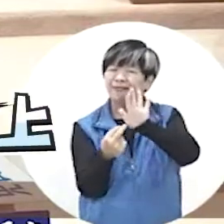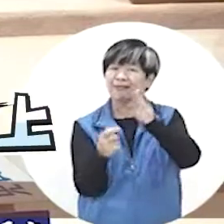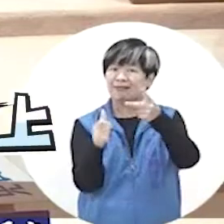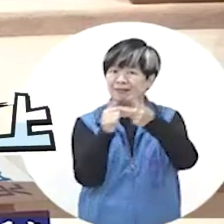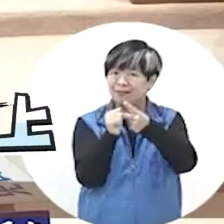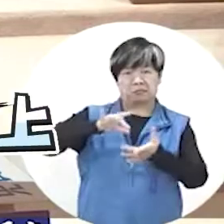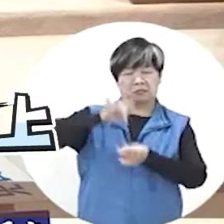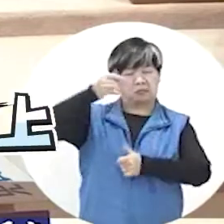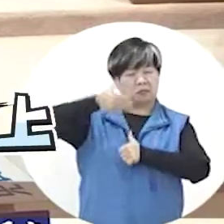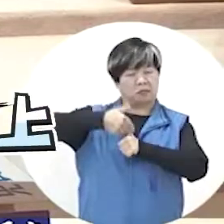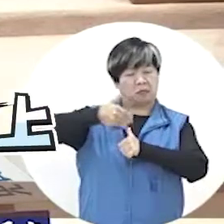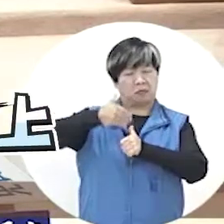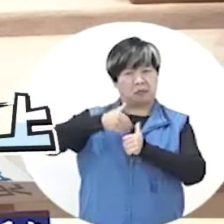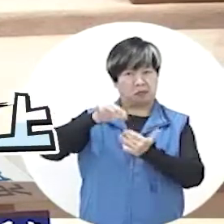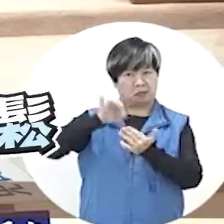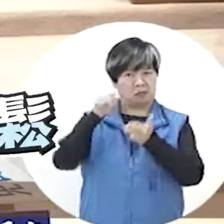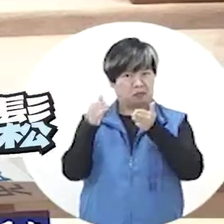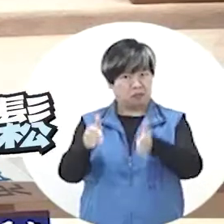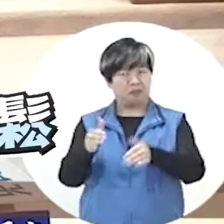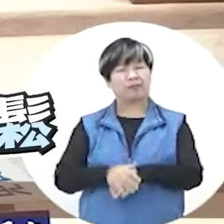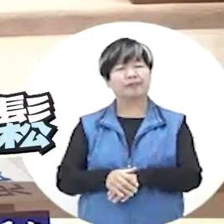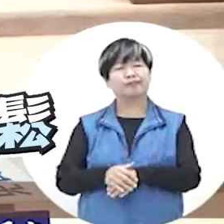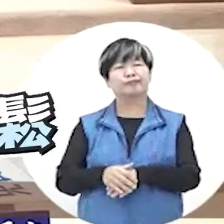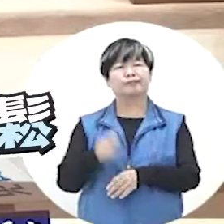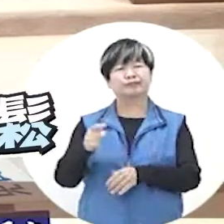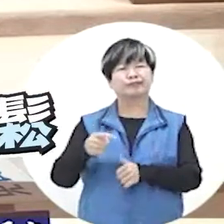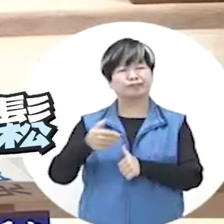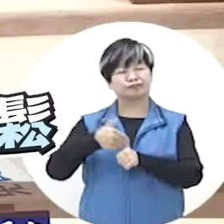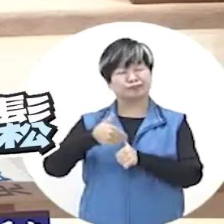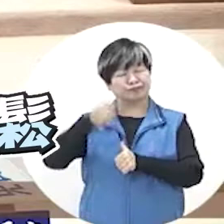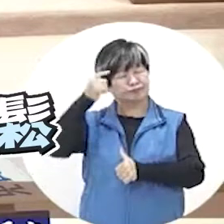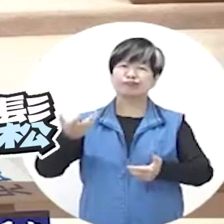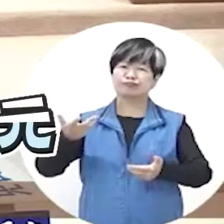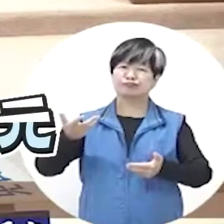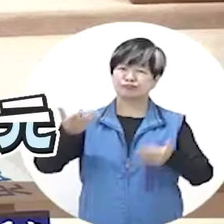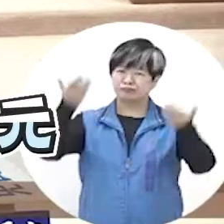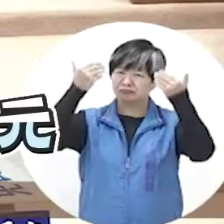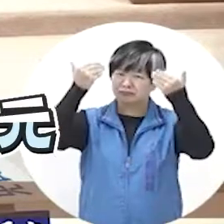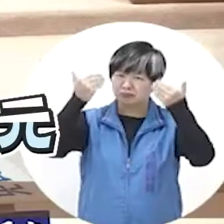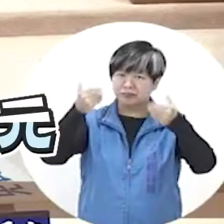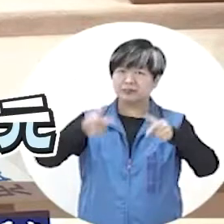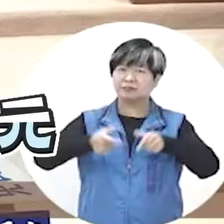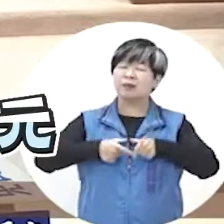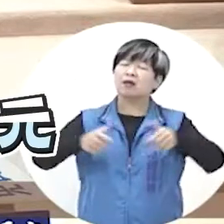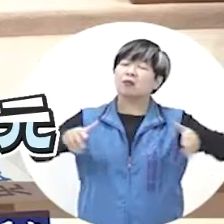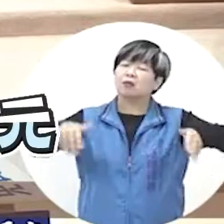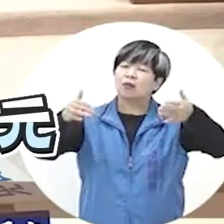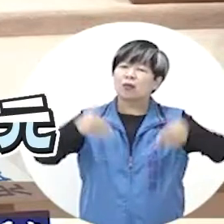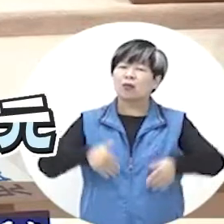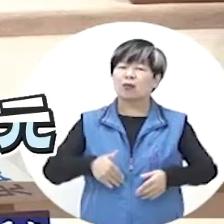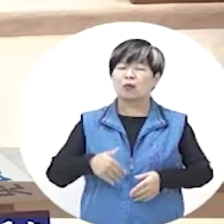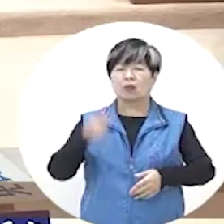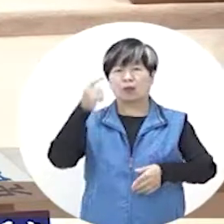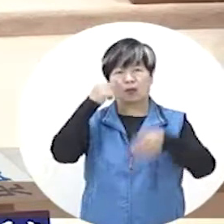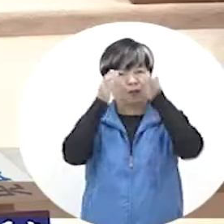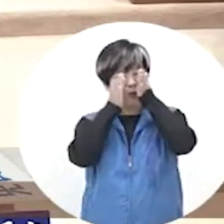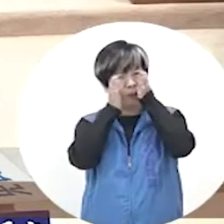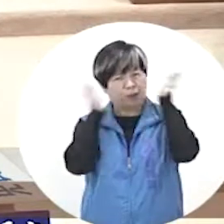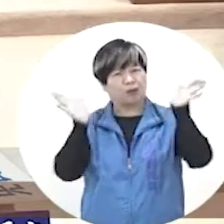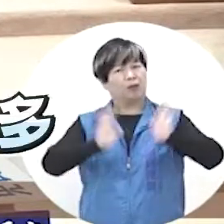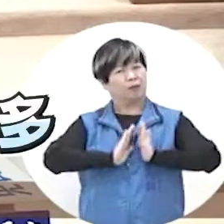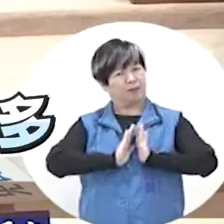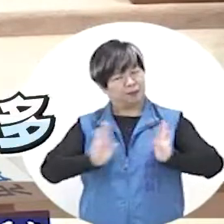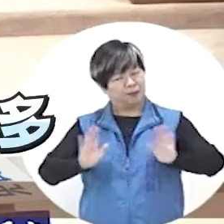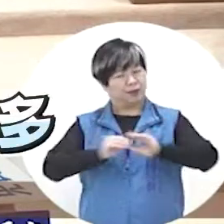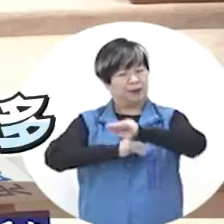组啊，选了之后，他可以在心灵上，我感觉上了课心情变轻松，我在看事情的角度更多元，我培养了同理